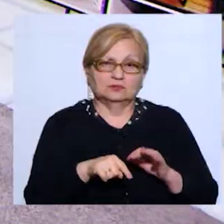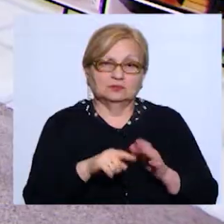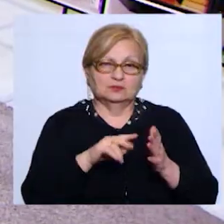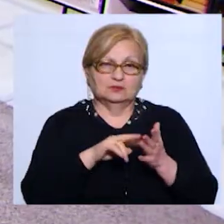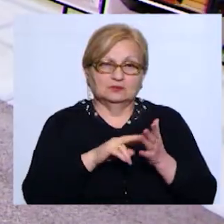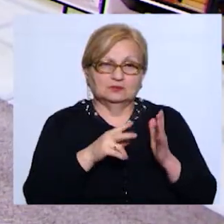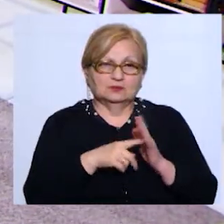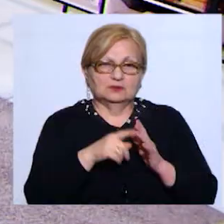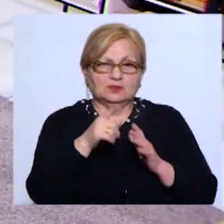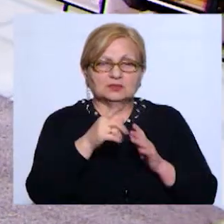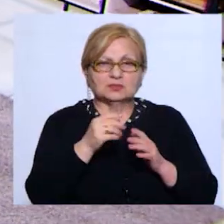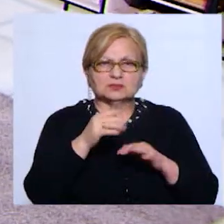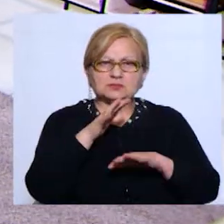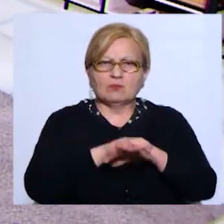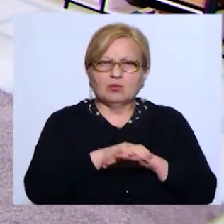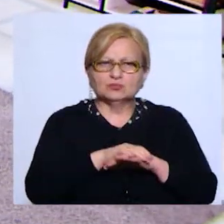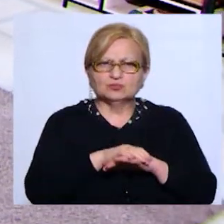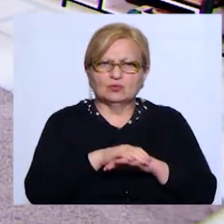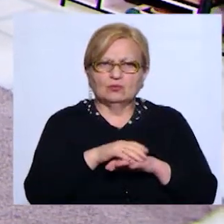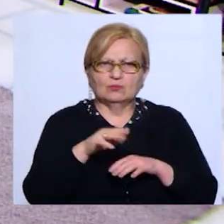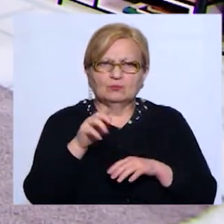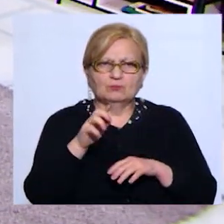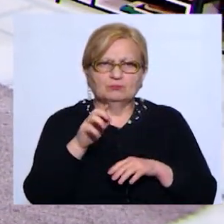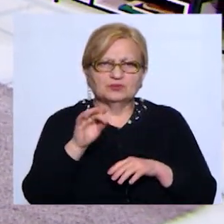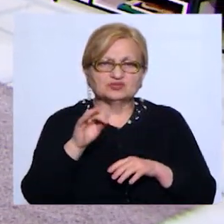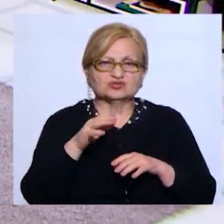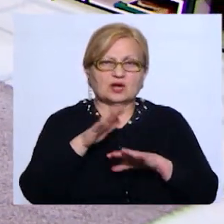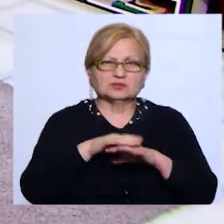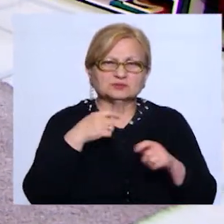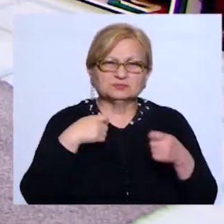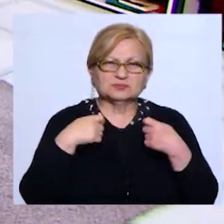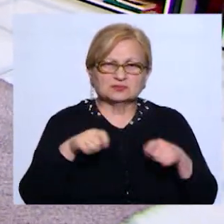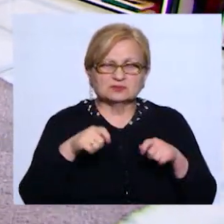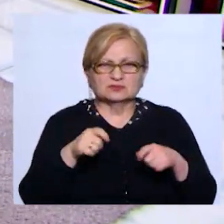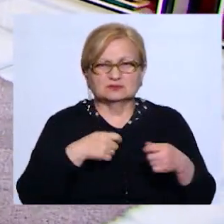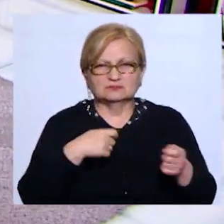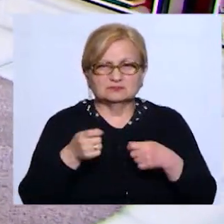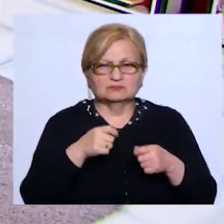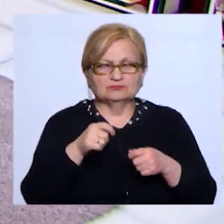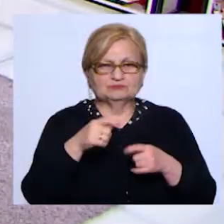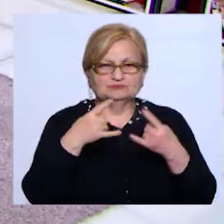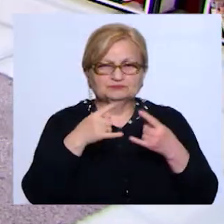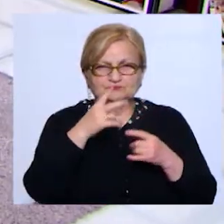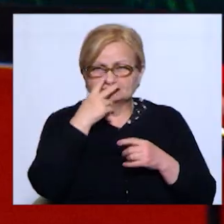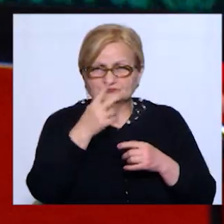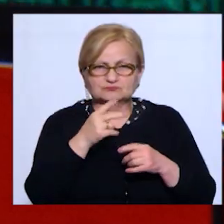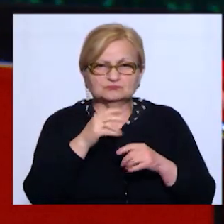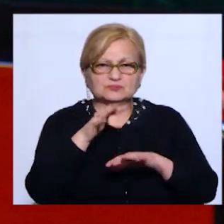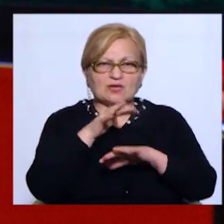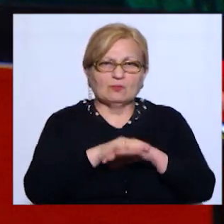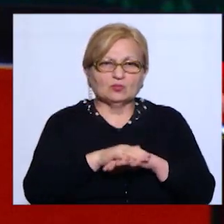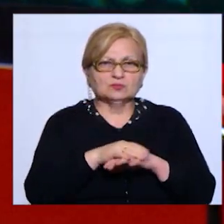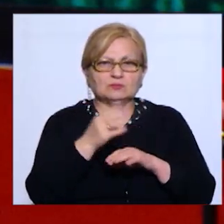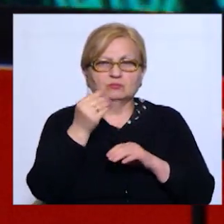ეს არის საფონდო ბირჟის მაგალითად აქციების ყიდვა გაყიდვა. აი ხა ხო ხშირად გაგიგიათ სატელევიზიო ეთერიდან, რომ აი საფონდო ბირჟებზე